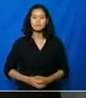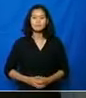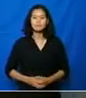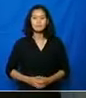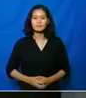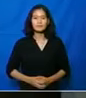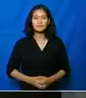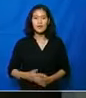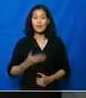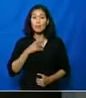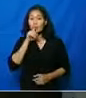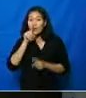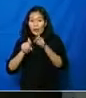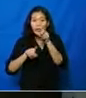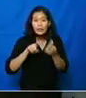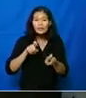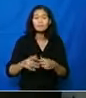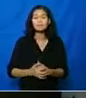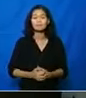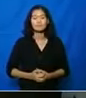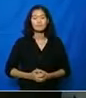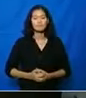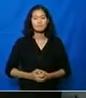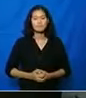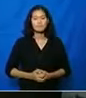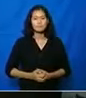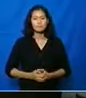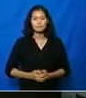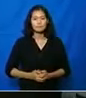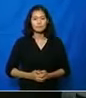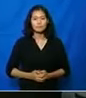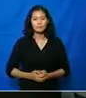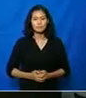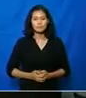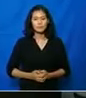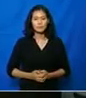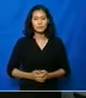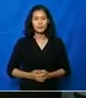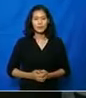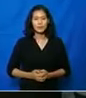Ada komentar, pertanyaan? Baik, saudara.